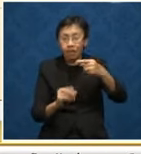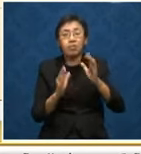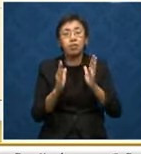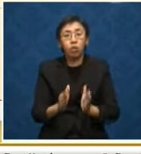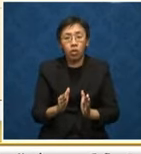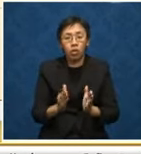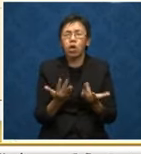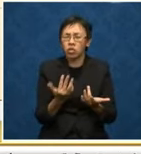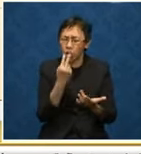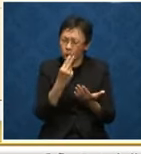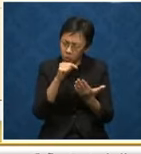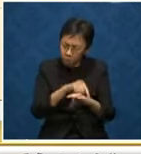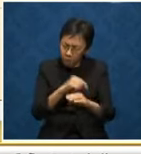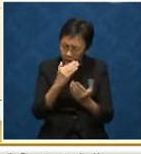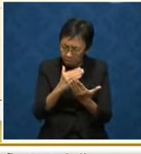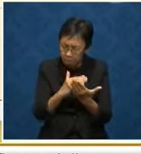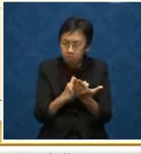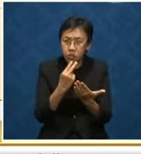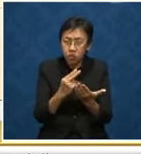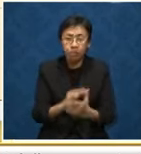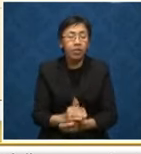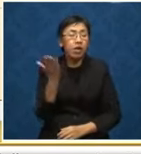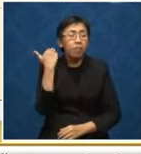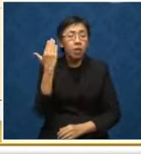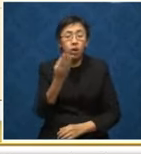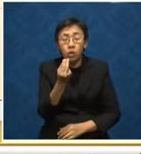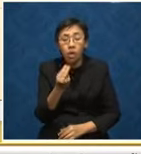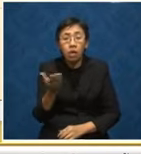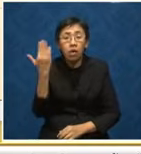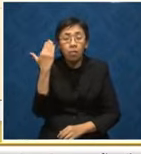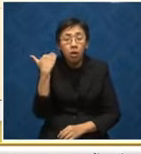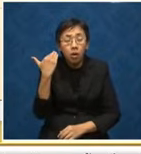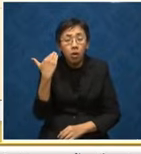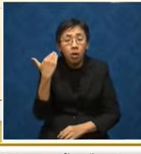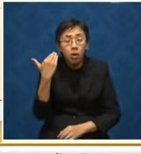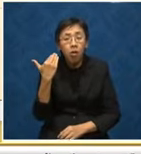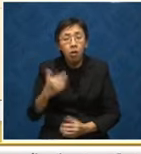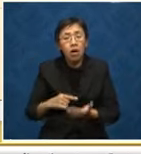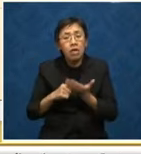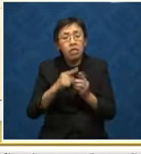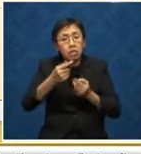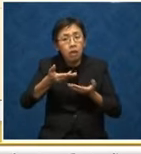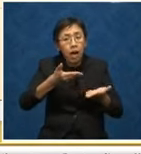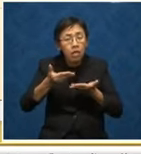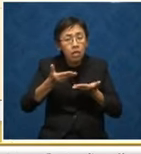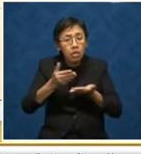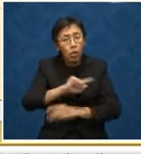ต้องดูเวลาทีเดิมมันวันละกี่คนฮะ